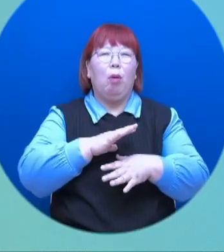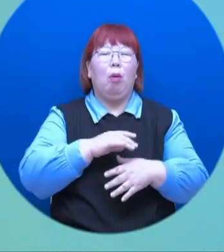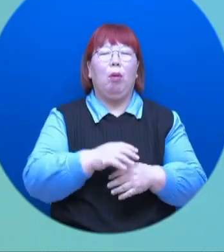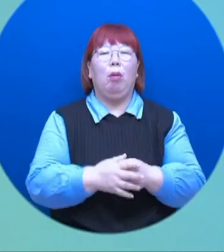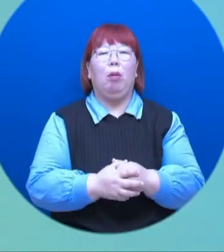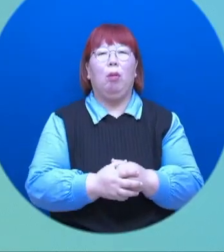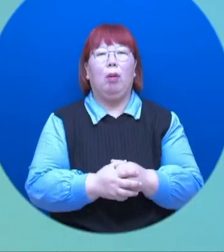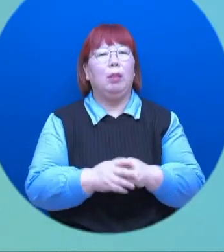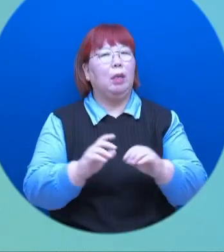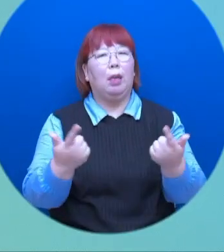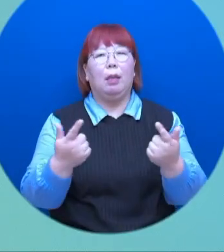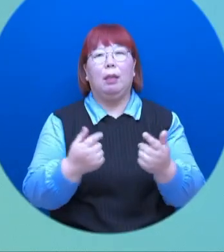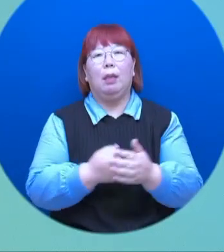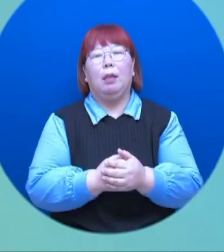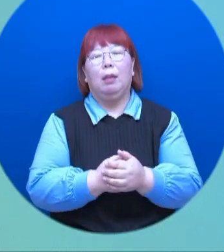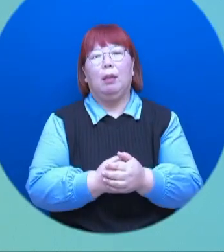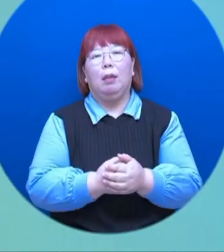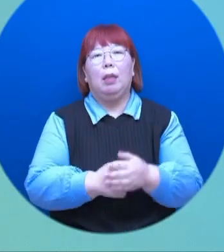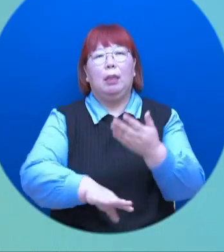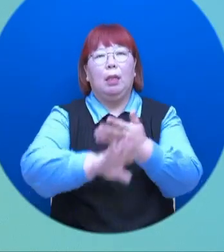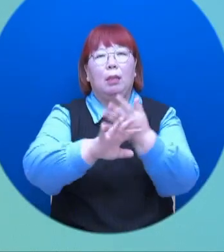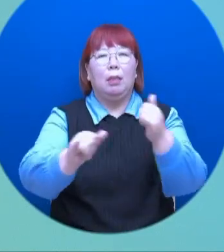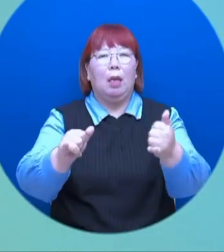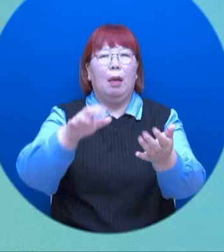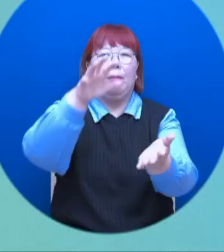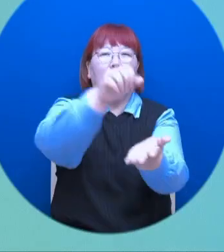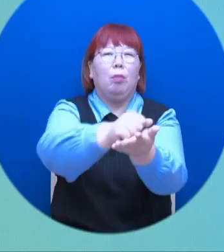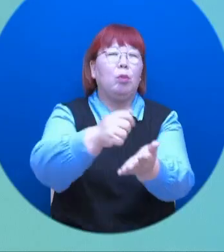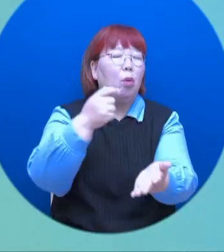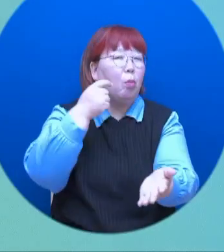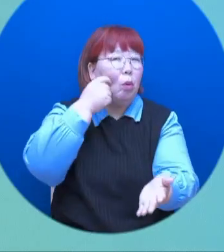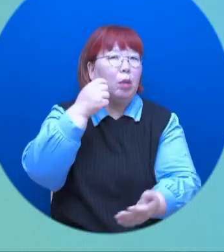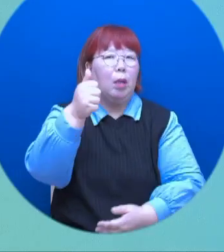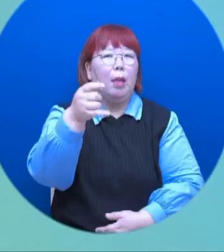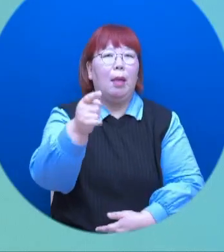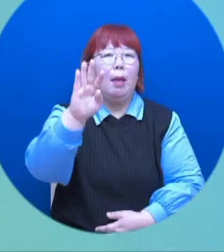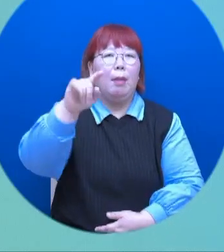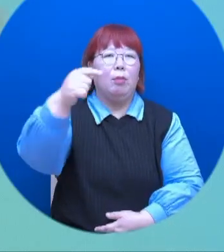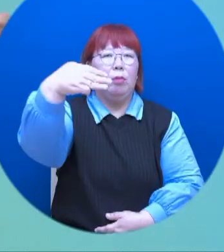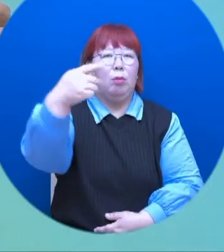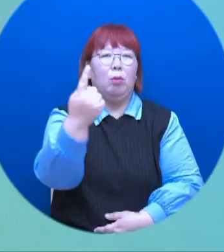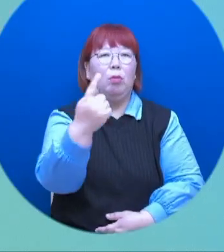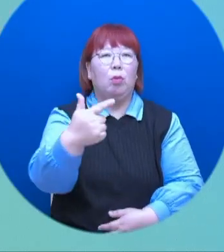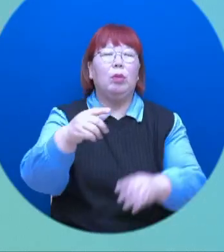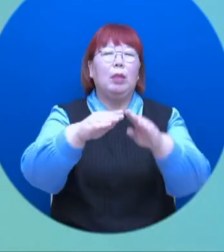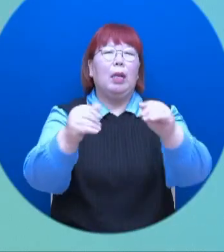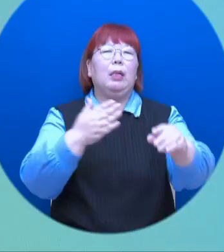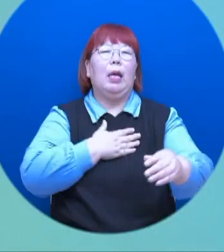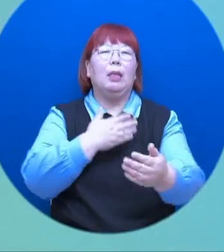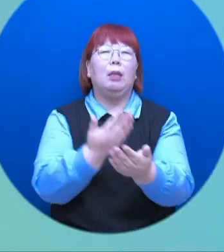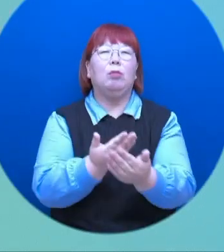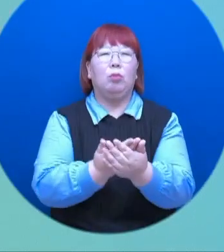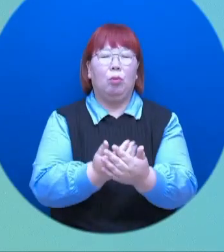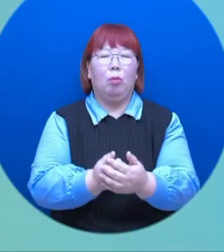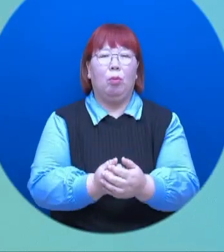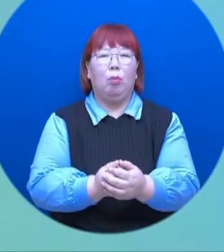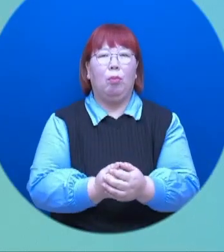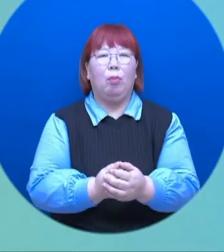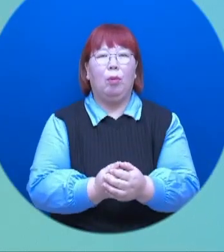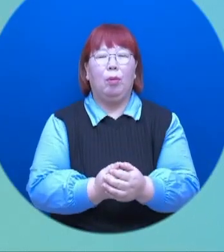헤브론을 점령할 수가 없는 저 땅 내게 달라는 거예요. 그리하여 이